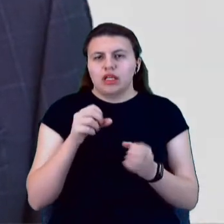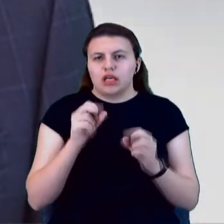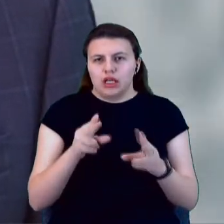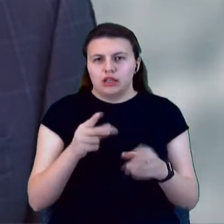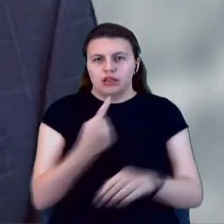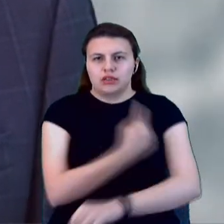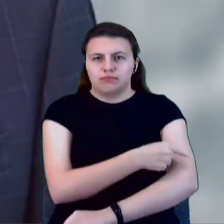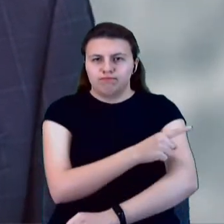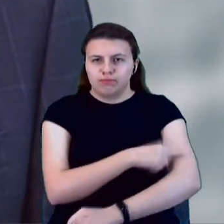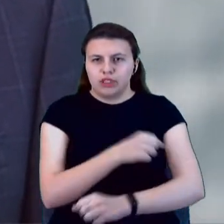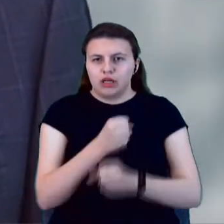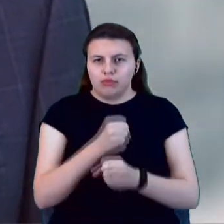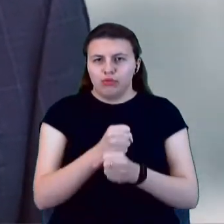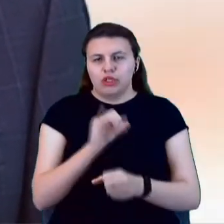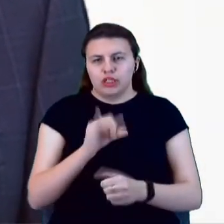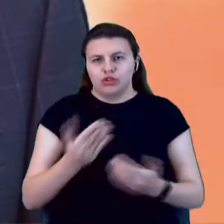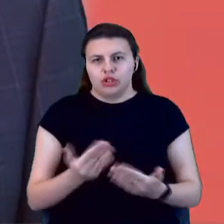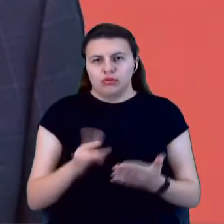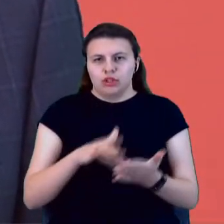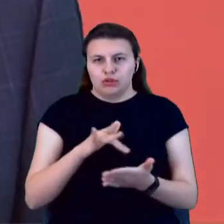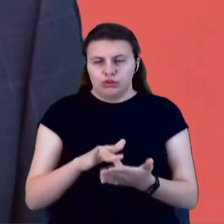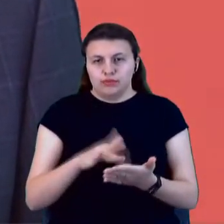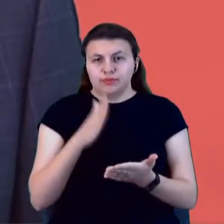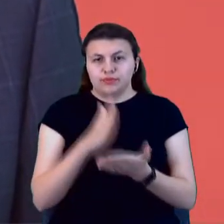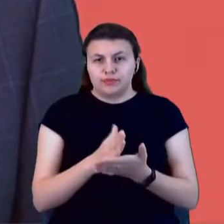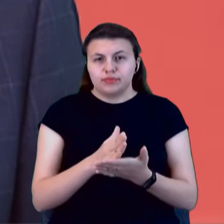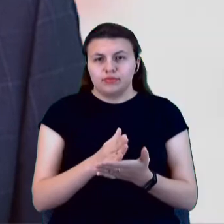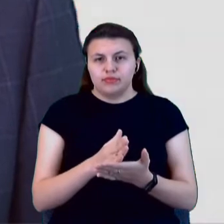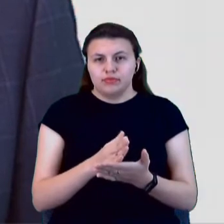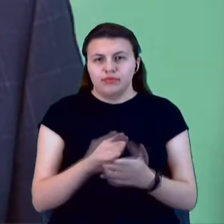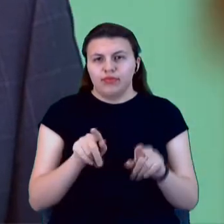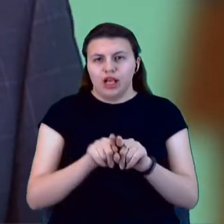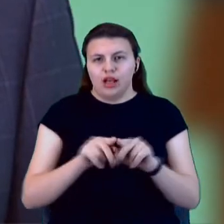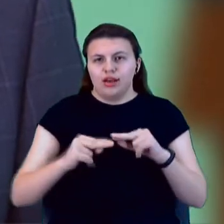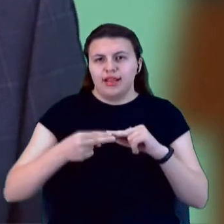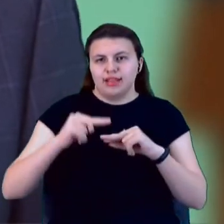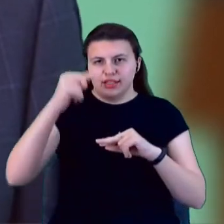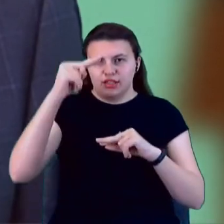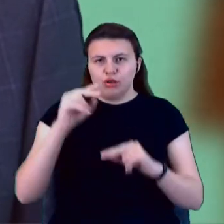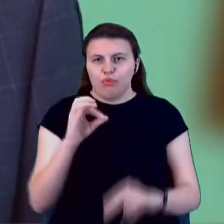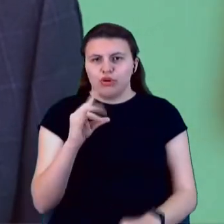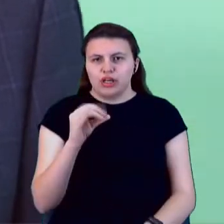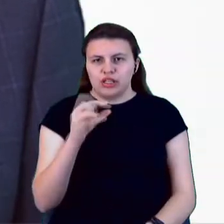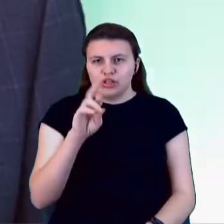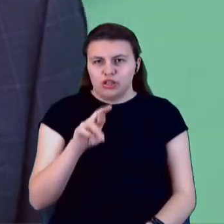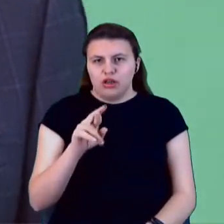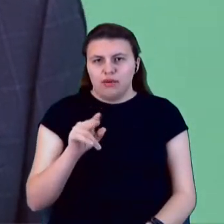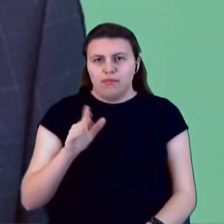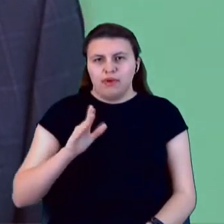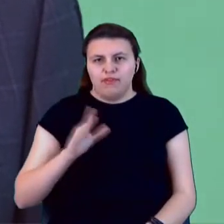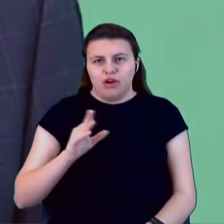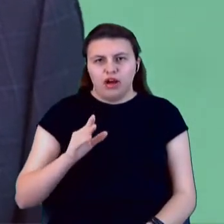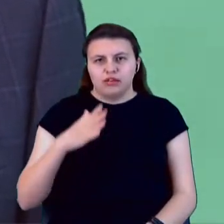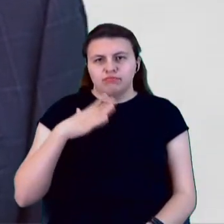работниками. Как бы там ни было, есть определенная, так сказать, бюрократическая лестничка, по которой иногда приходится проходить